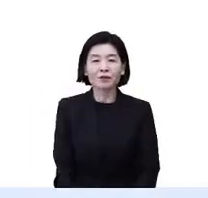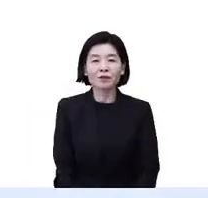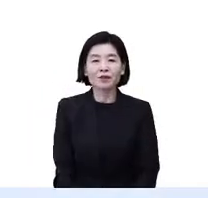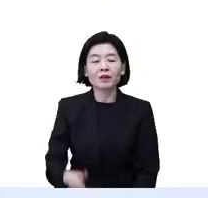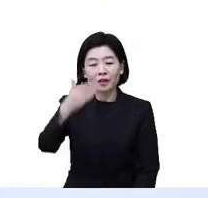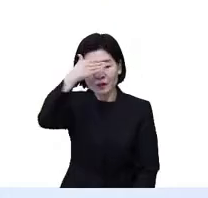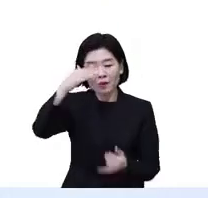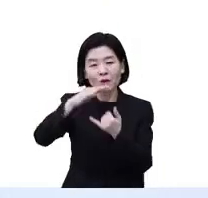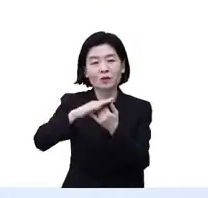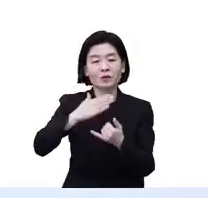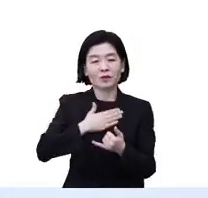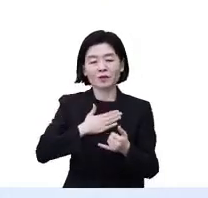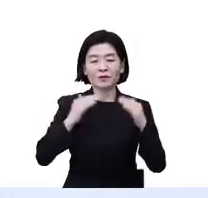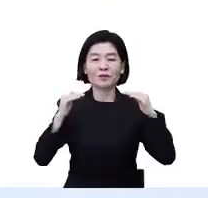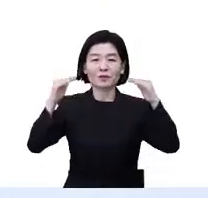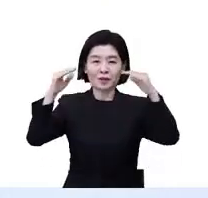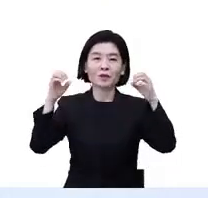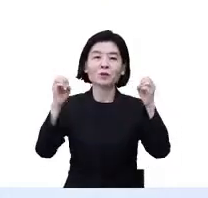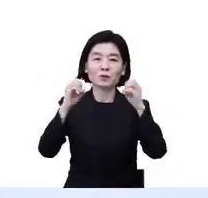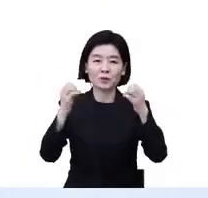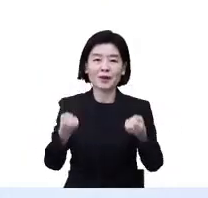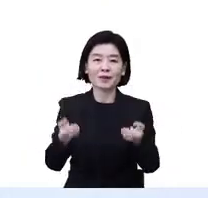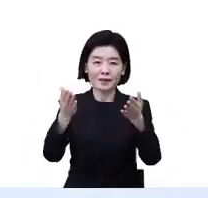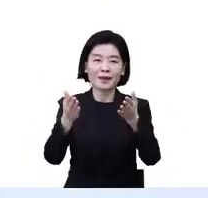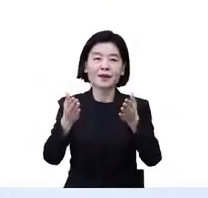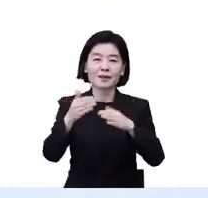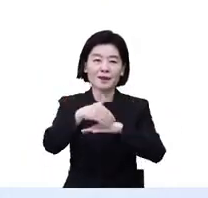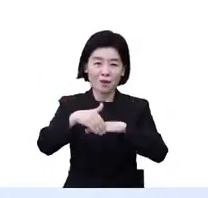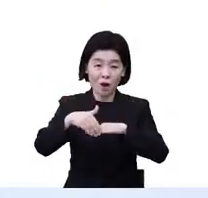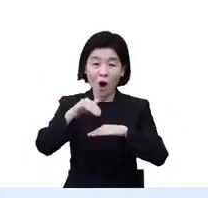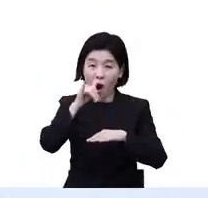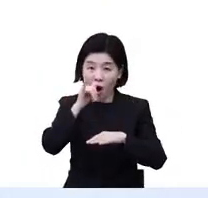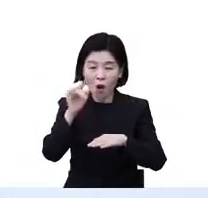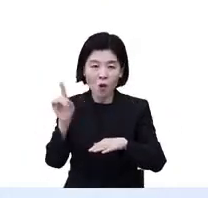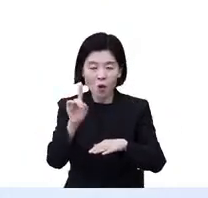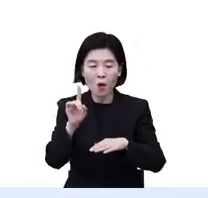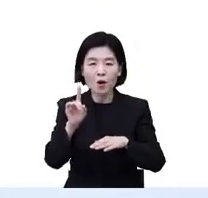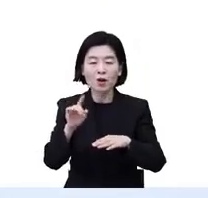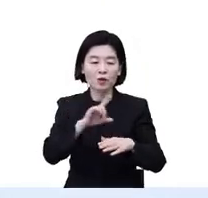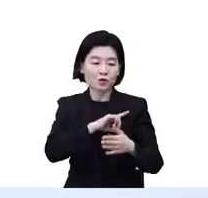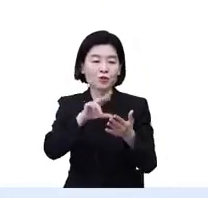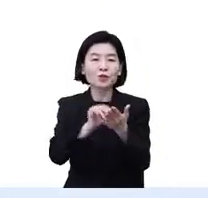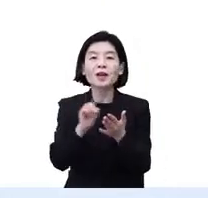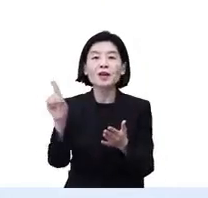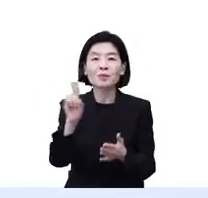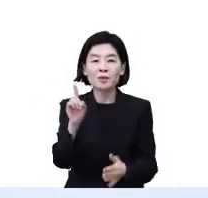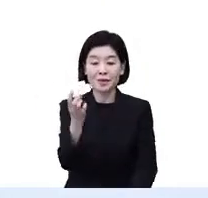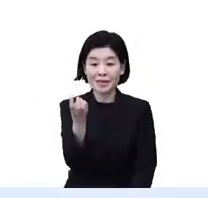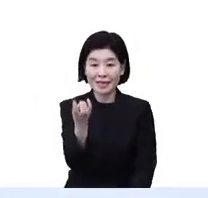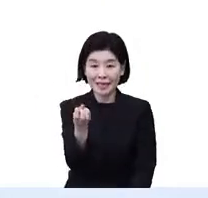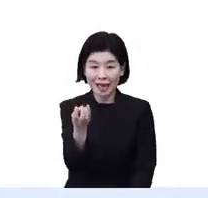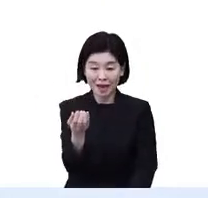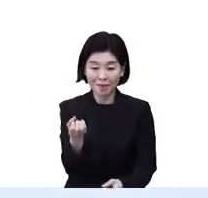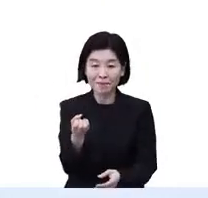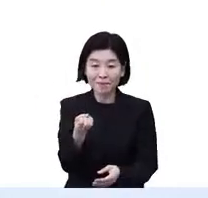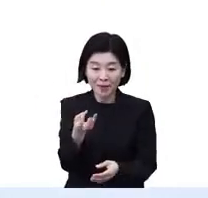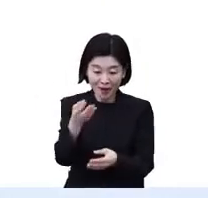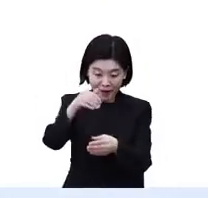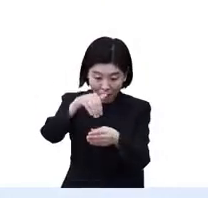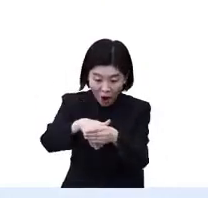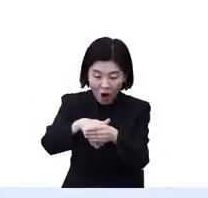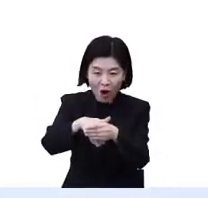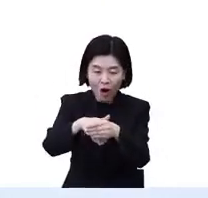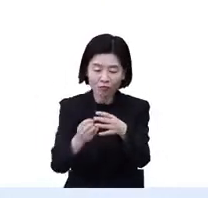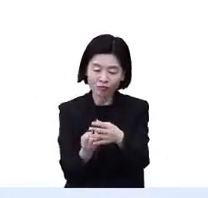토크 콘서트를 개최하게 되었습니다. 오늘 교육의 메인 캐치프레이즈는 씨앗은 커서 꽃이 됩니다.